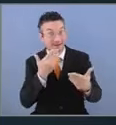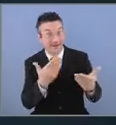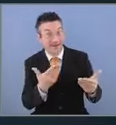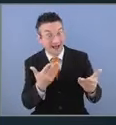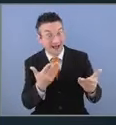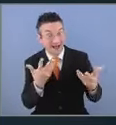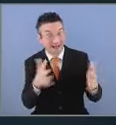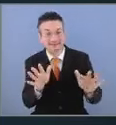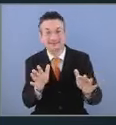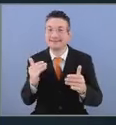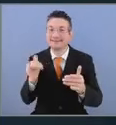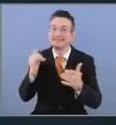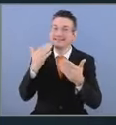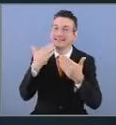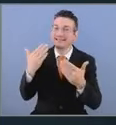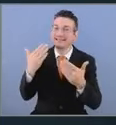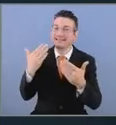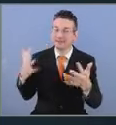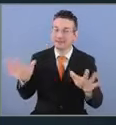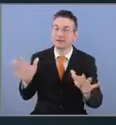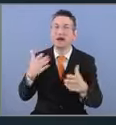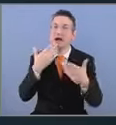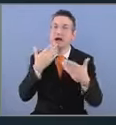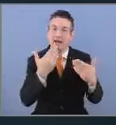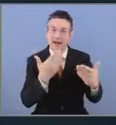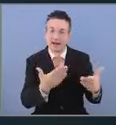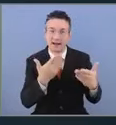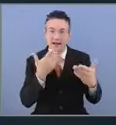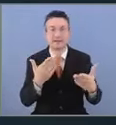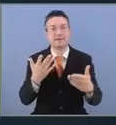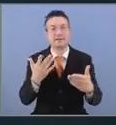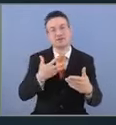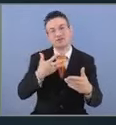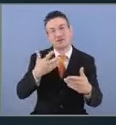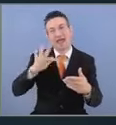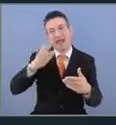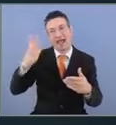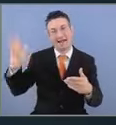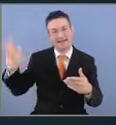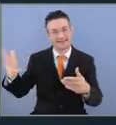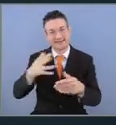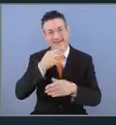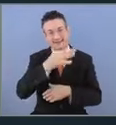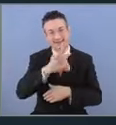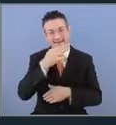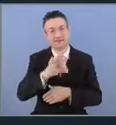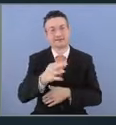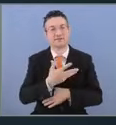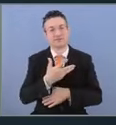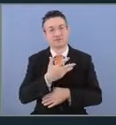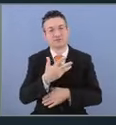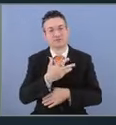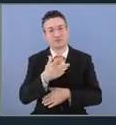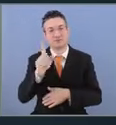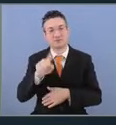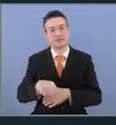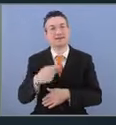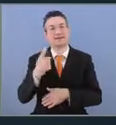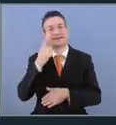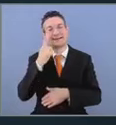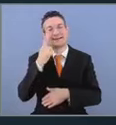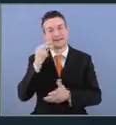l'intervento, la ringrazio, così diamo spazio un po' a tutti coloro che, visto ci sono anche degli interventi che si sono poi inseriti nel